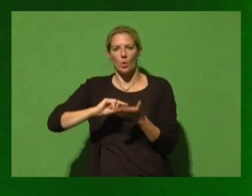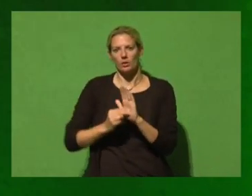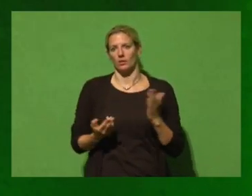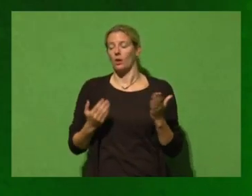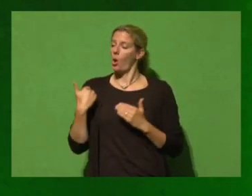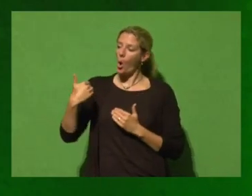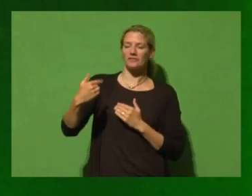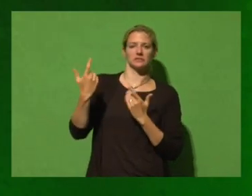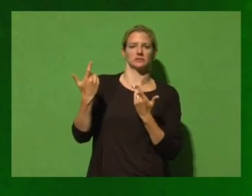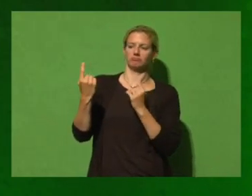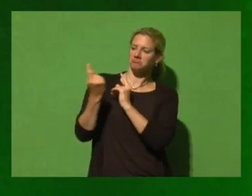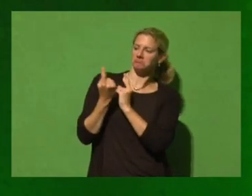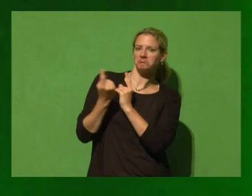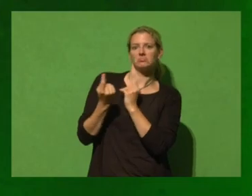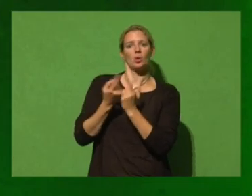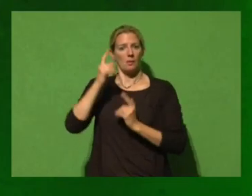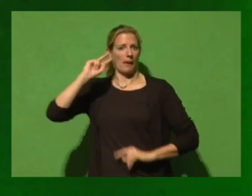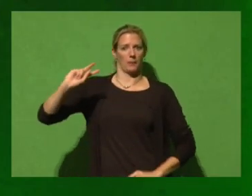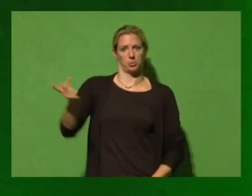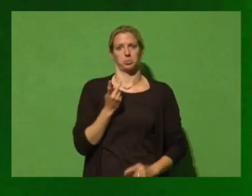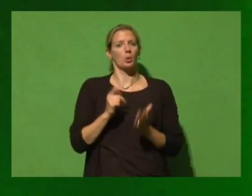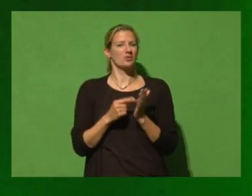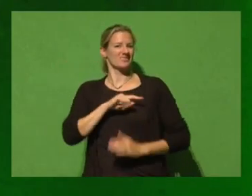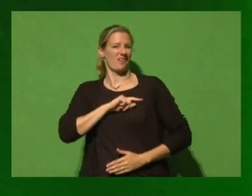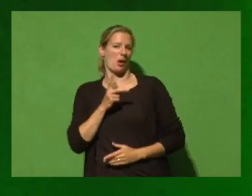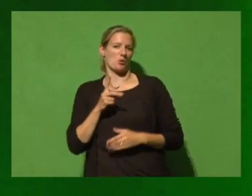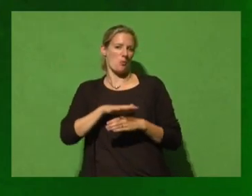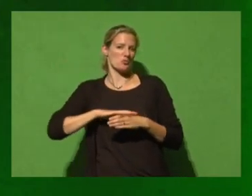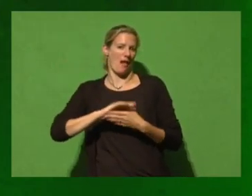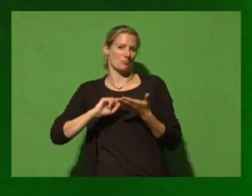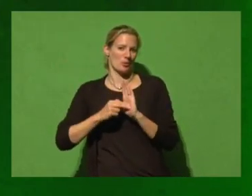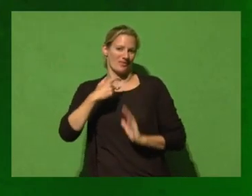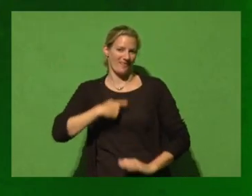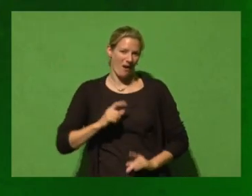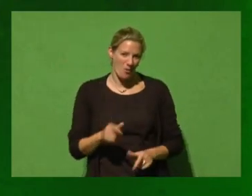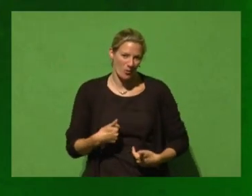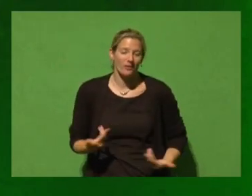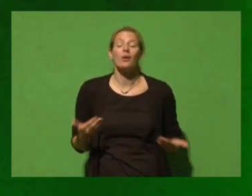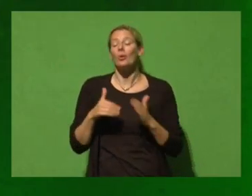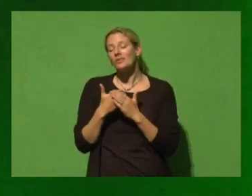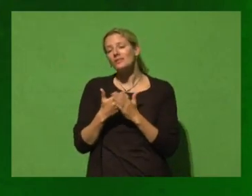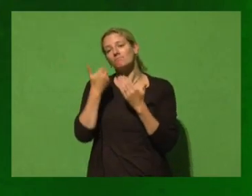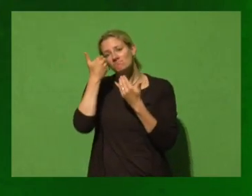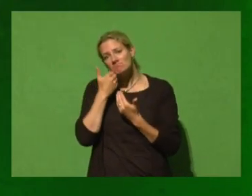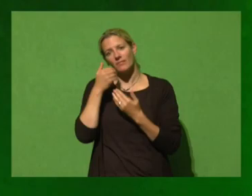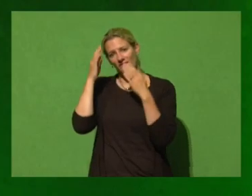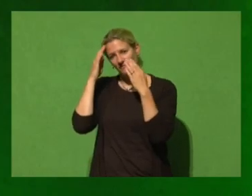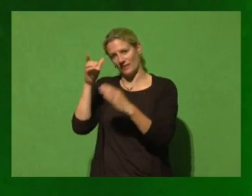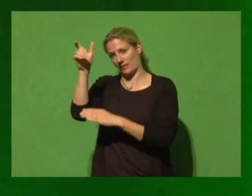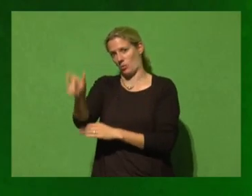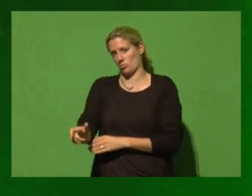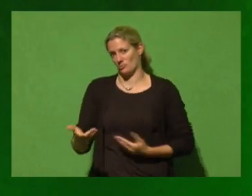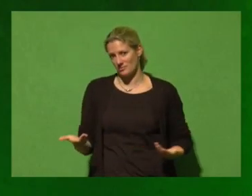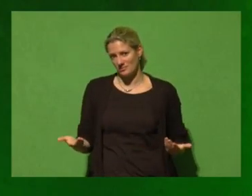wir uns oft in der gleichen Meinung, weil ich auch einer bin. Und ich bitte euch um das Vertrauen für Andrea. Die Andrea hat auch